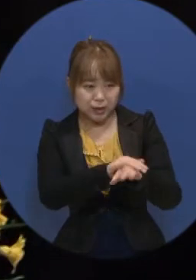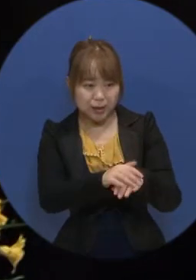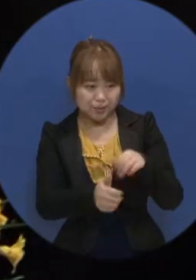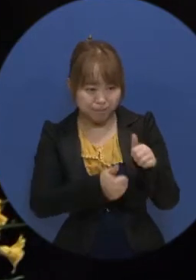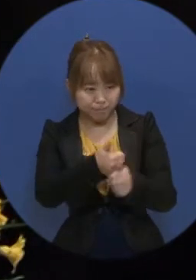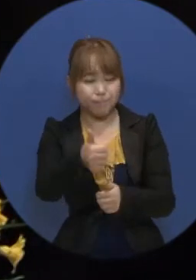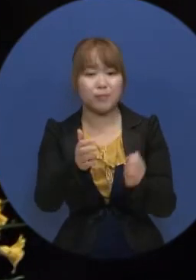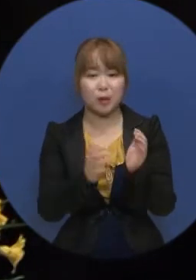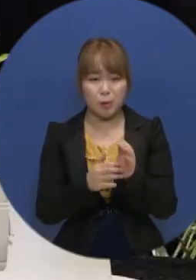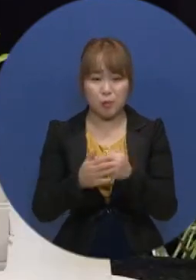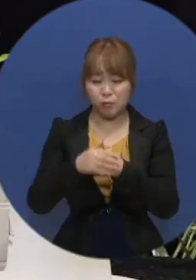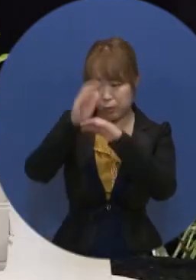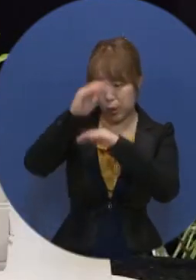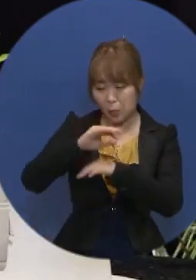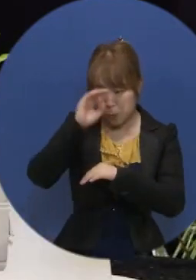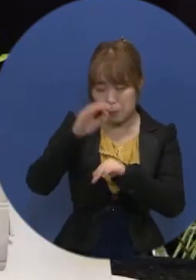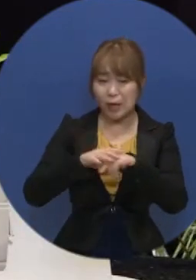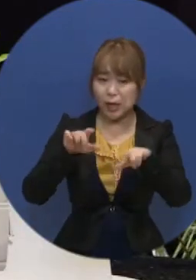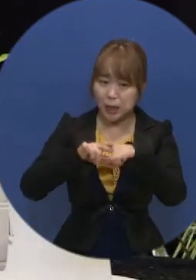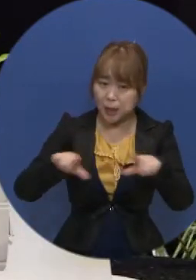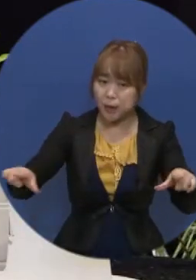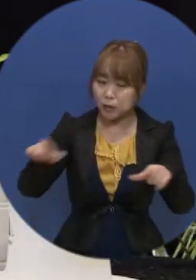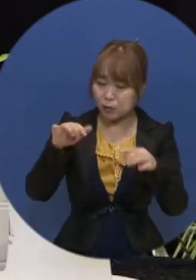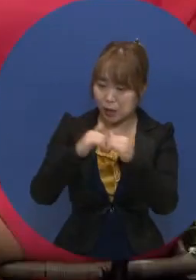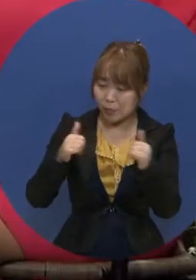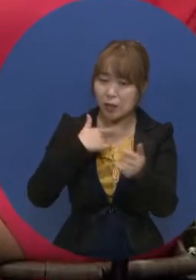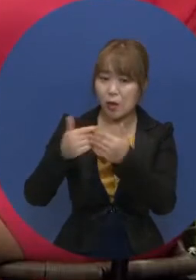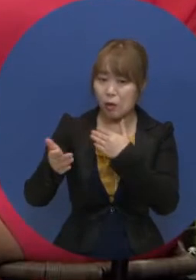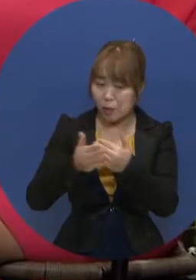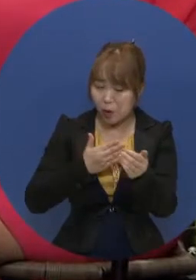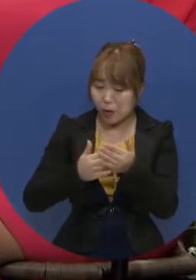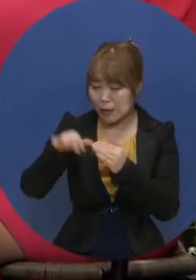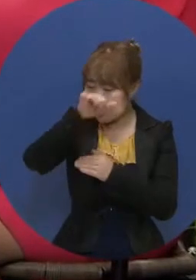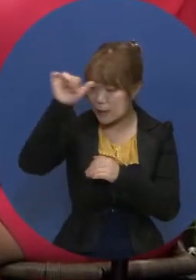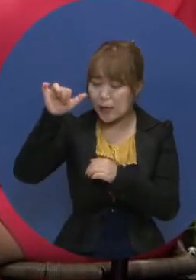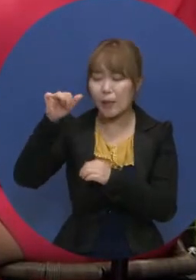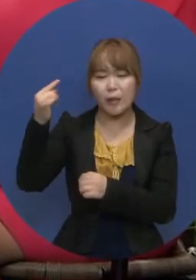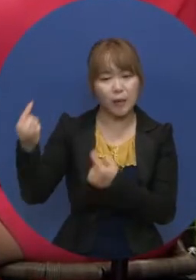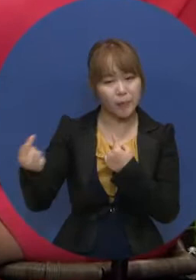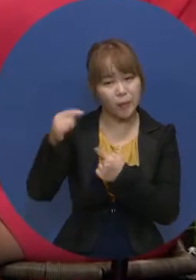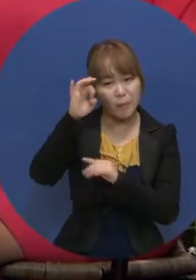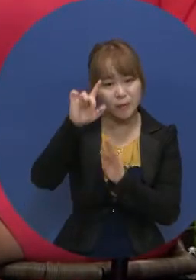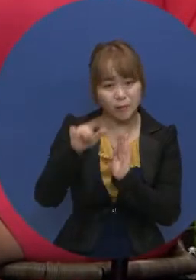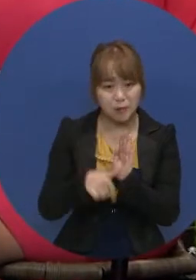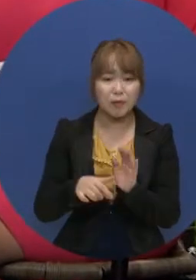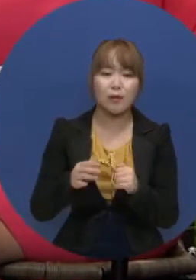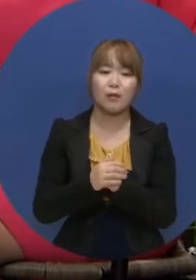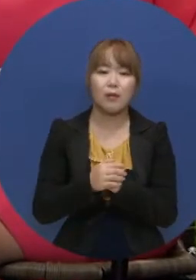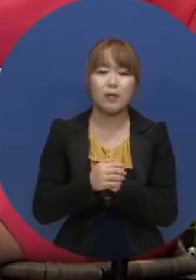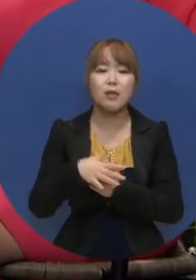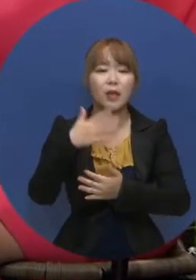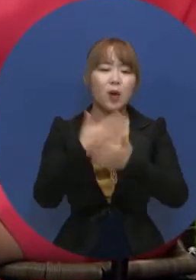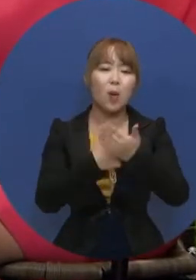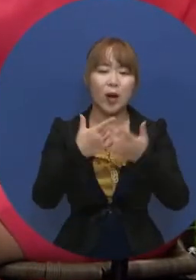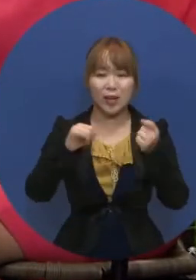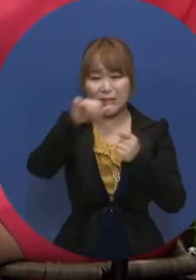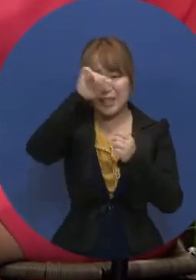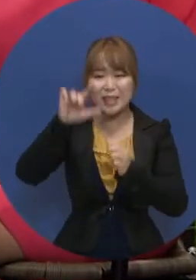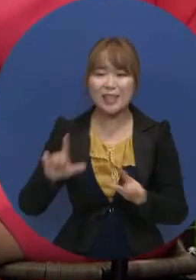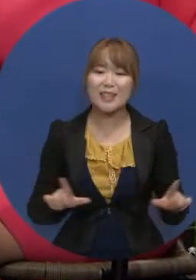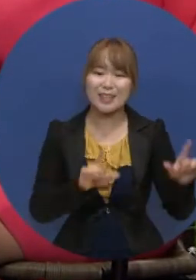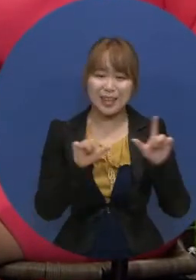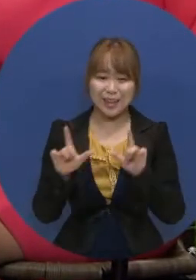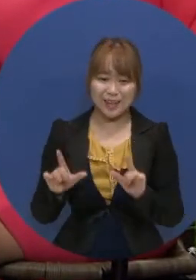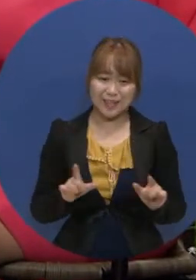이렇게 이야기를 들어보니까 일반적인 분들이 겪었던 그런 인생보다는요 영화 같은 인생을 사신